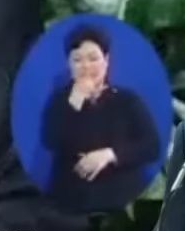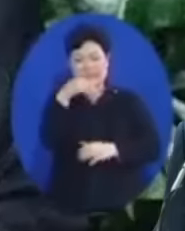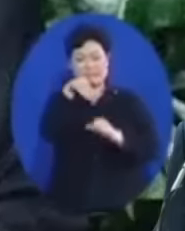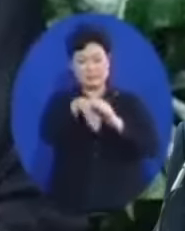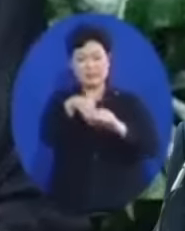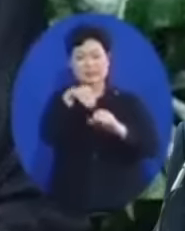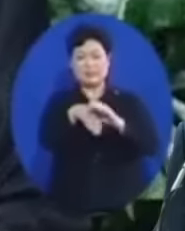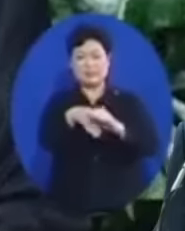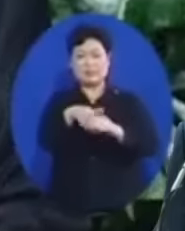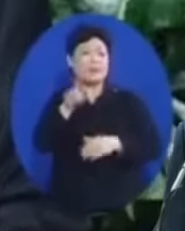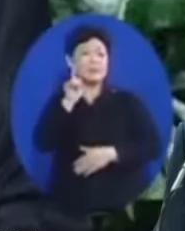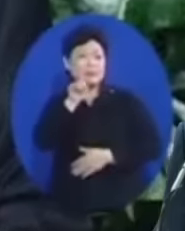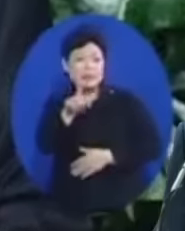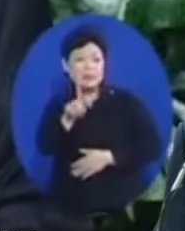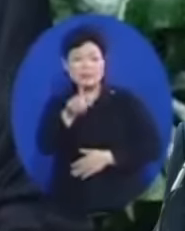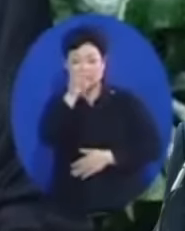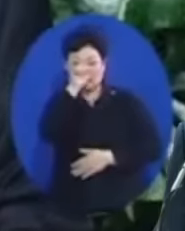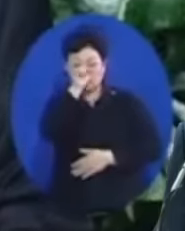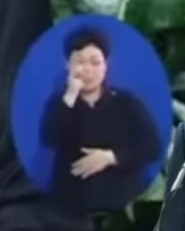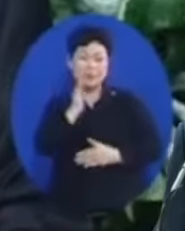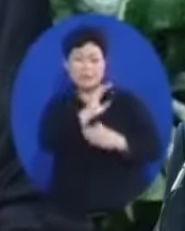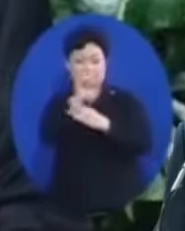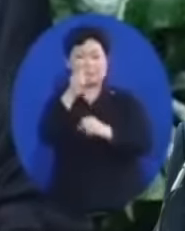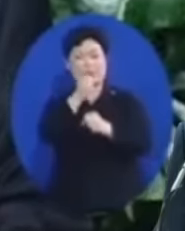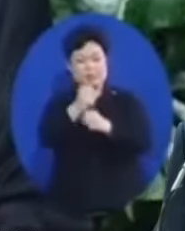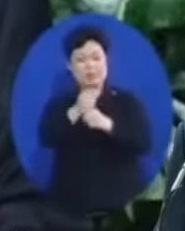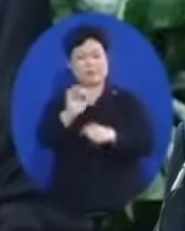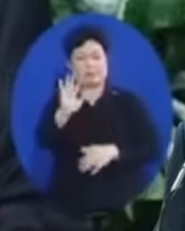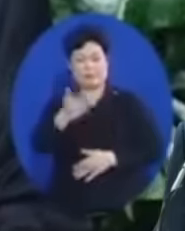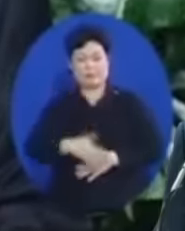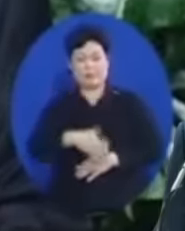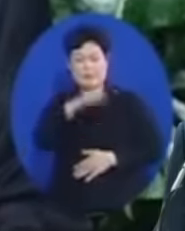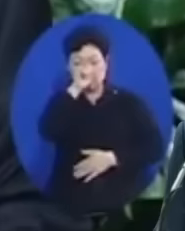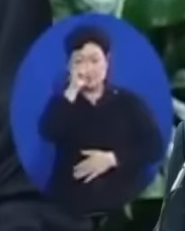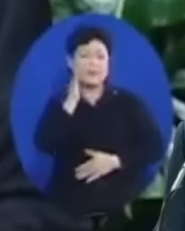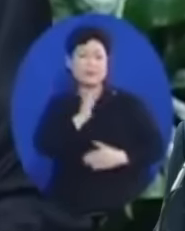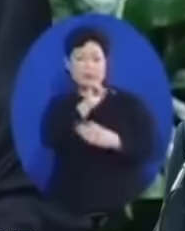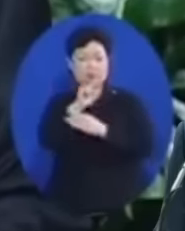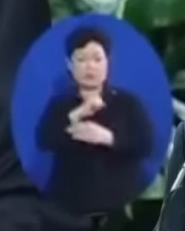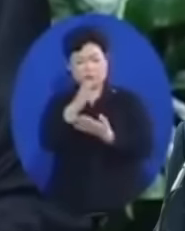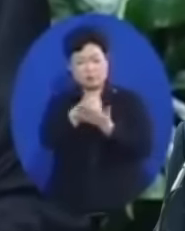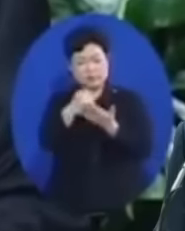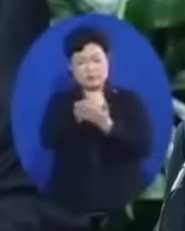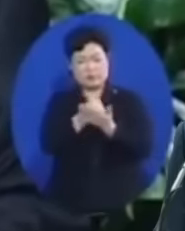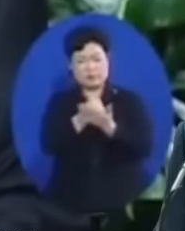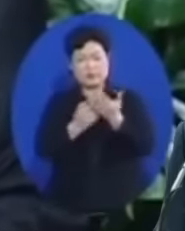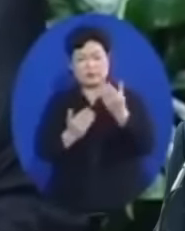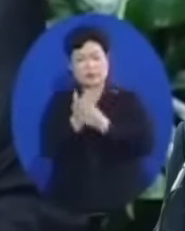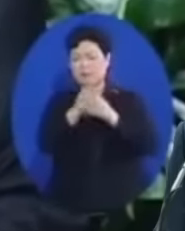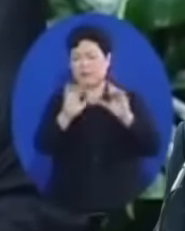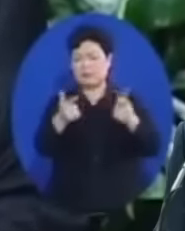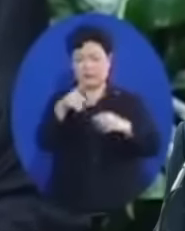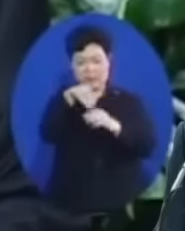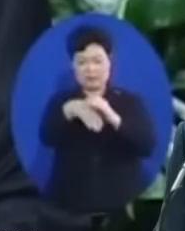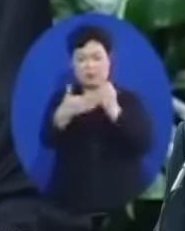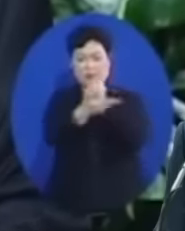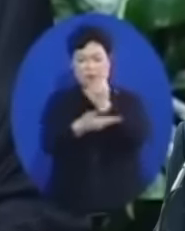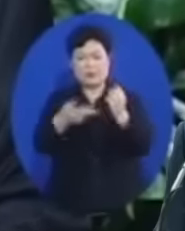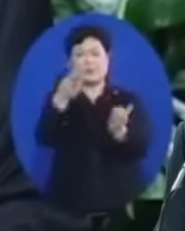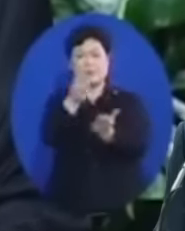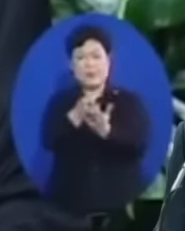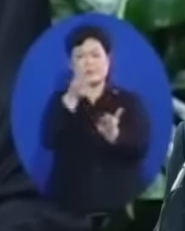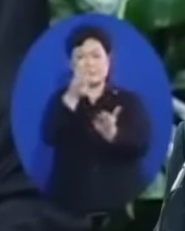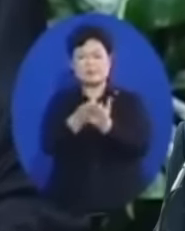심어야 내일 좋은 열매를 거두게 되는 것입니다. 좋은 열매는 우연히 다가오지 않습니다. 심고 거두는